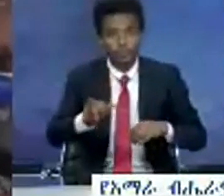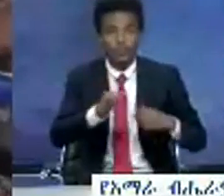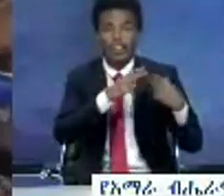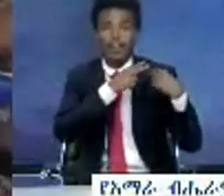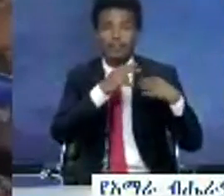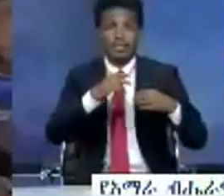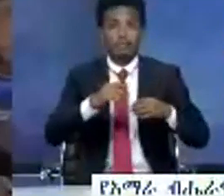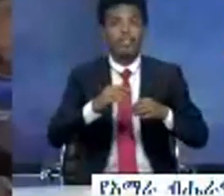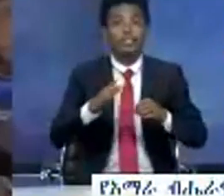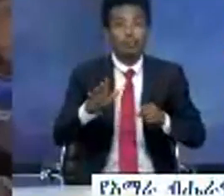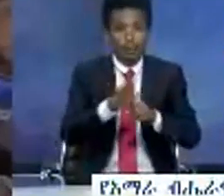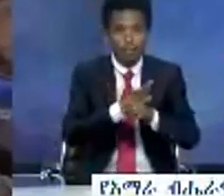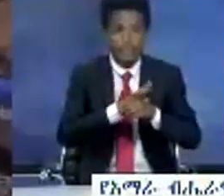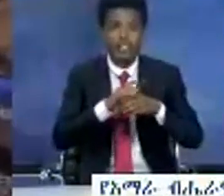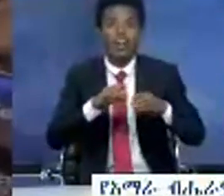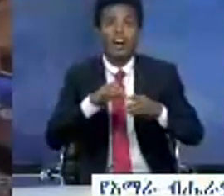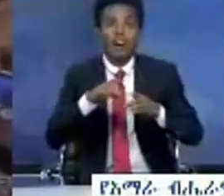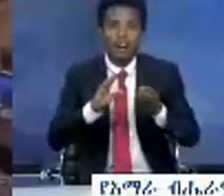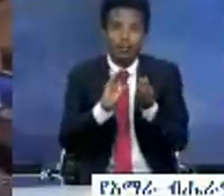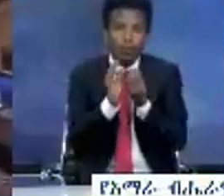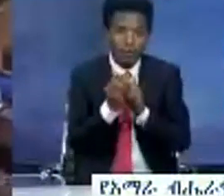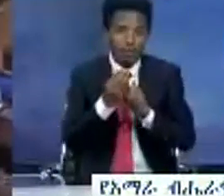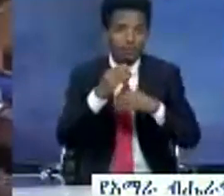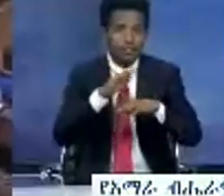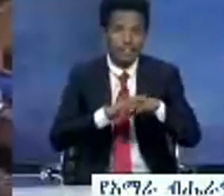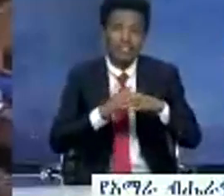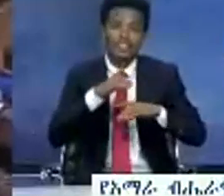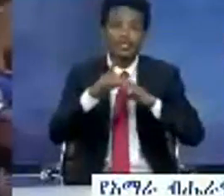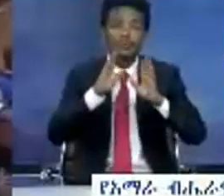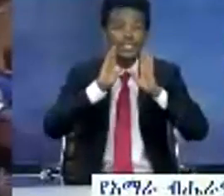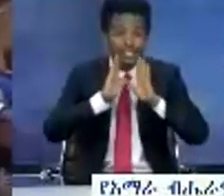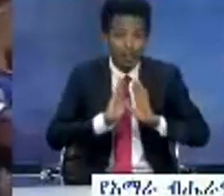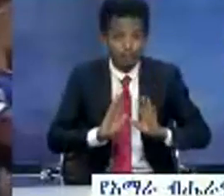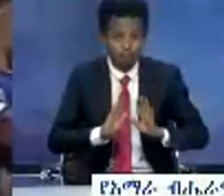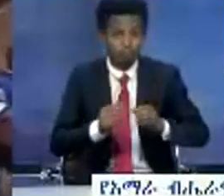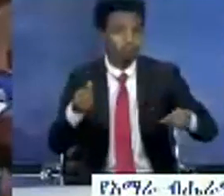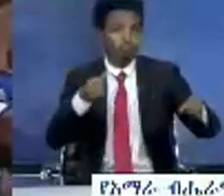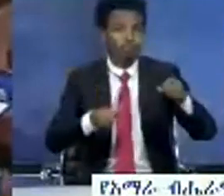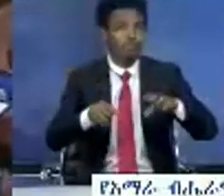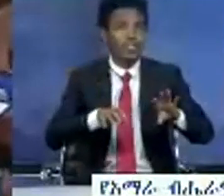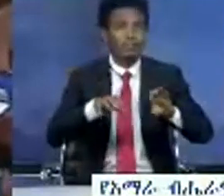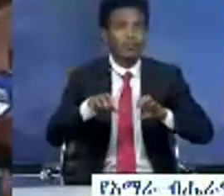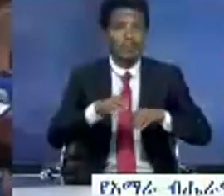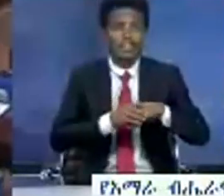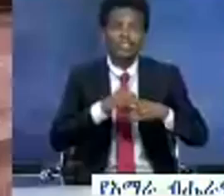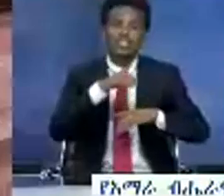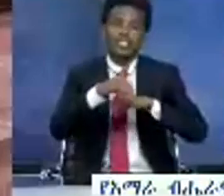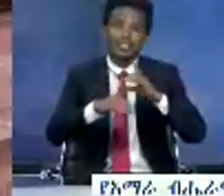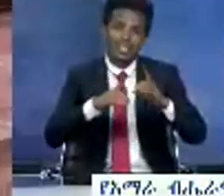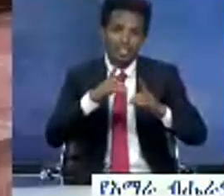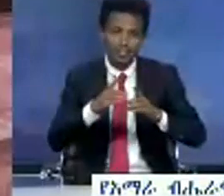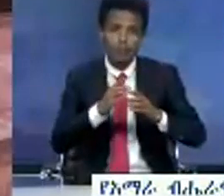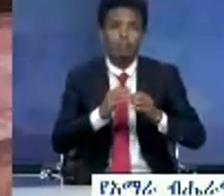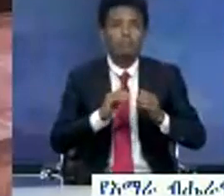አካሁን የክልሉን ሰላም በማስጠበቅ የድርሻችሁን እንድትወጡና በክልላችን አልፎም